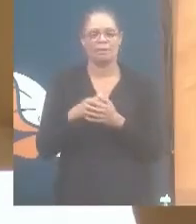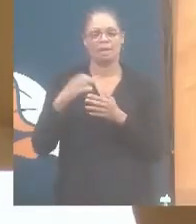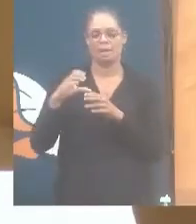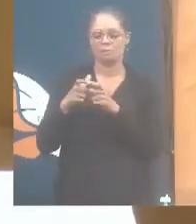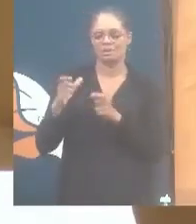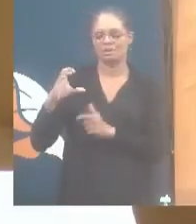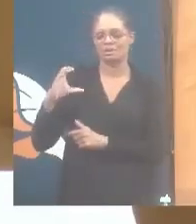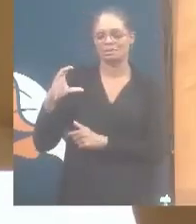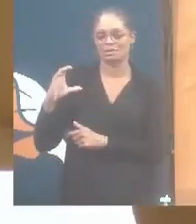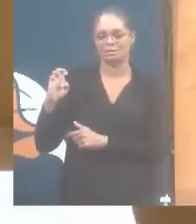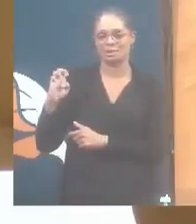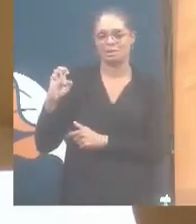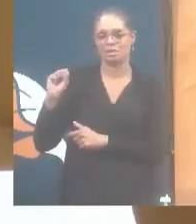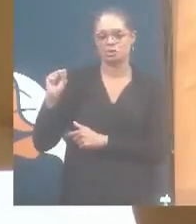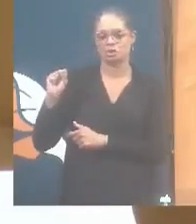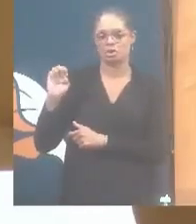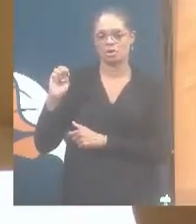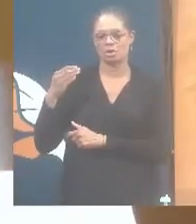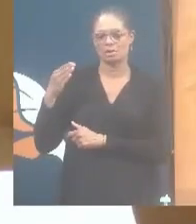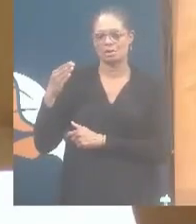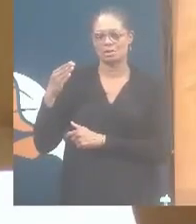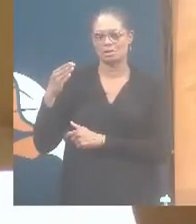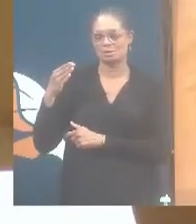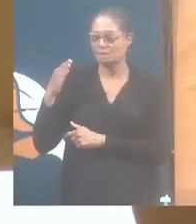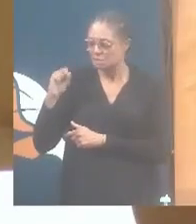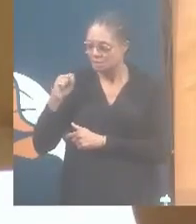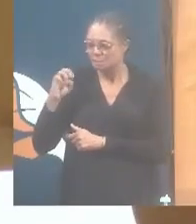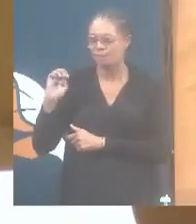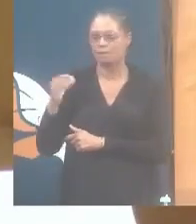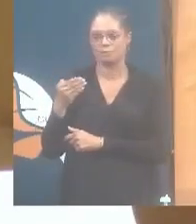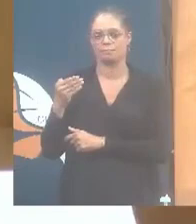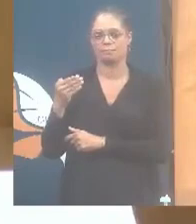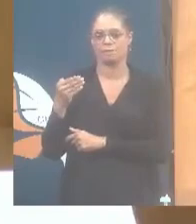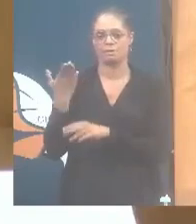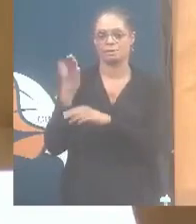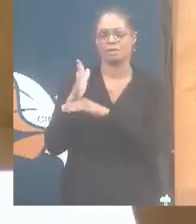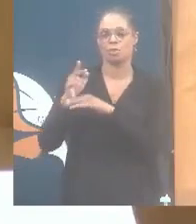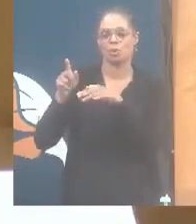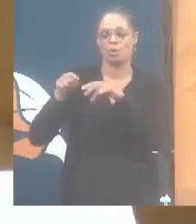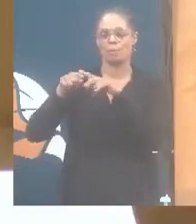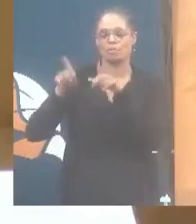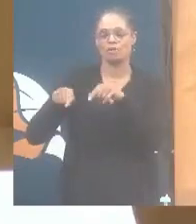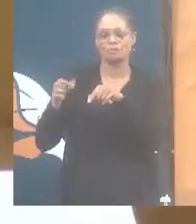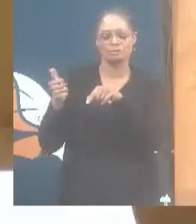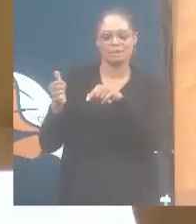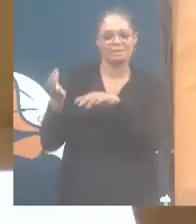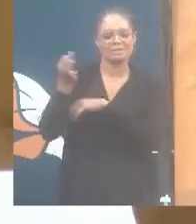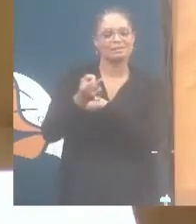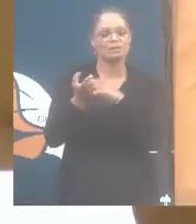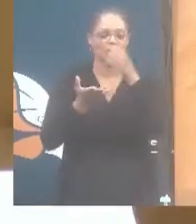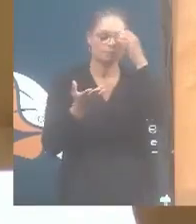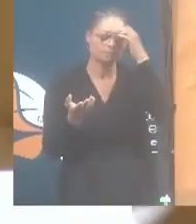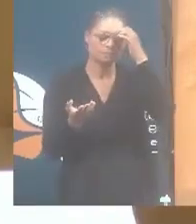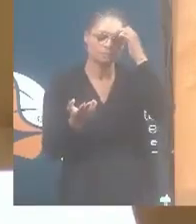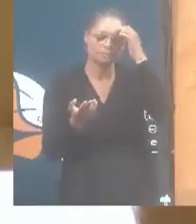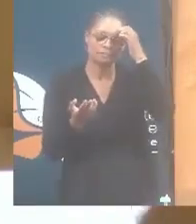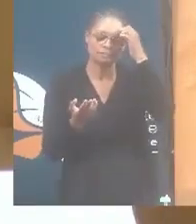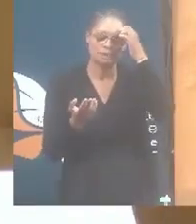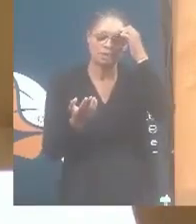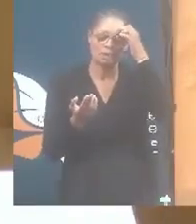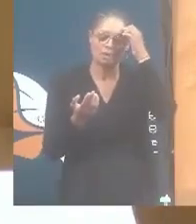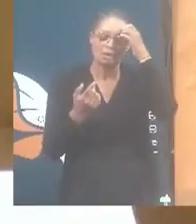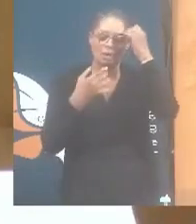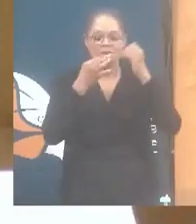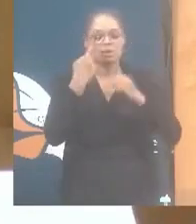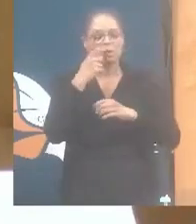avait dit lors de la présentation du budget. Le CGSM avait fait quand même une remarque qui